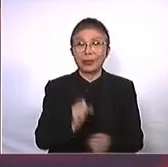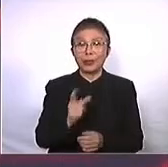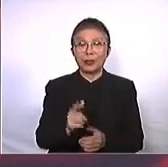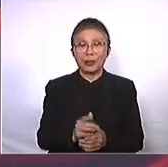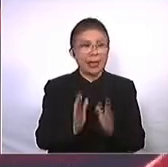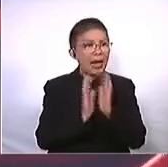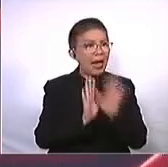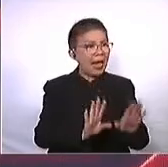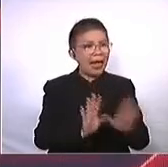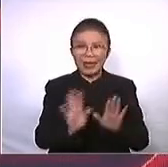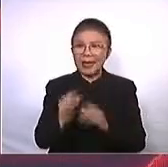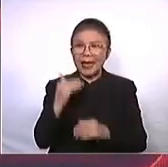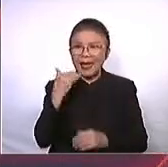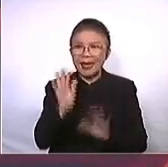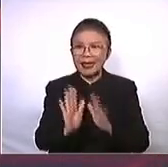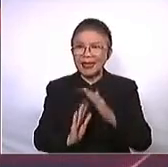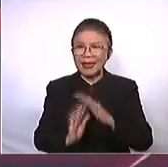Harap tenang, kita lanjutkan.